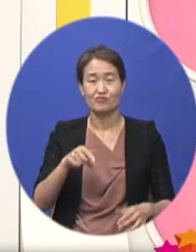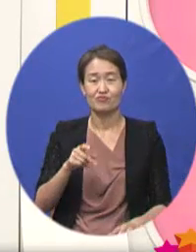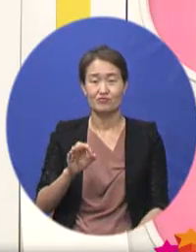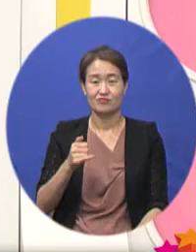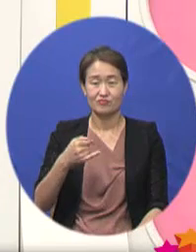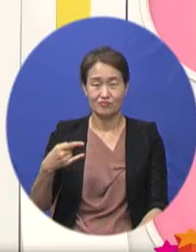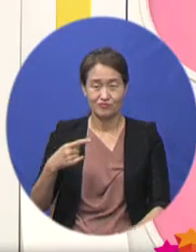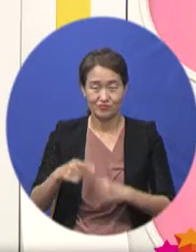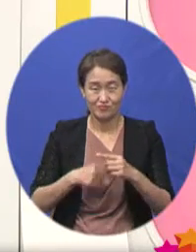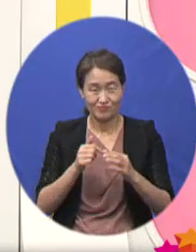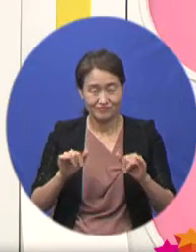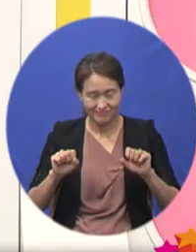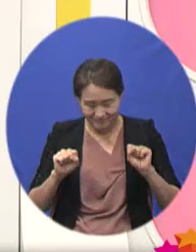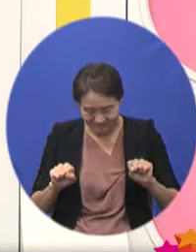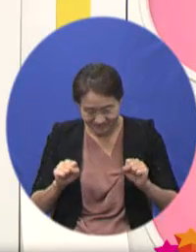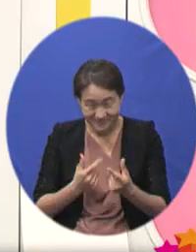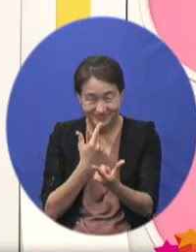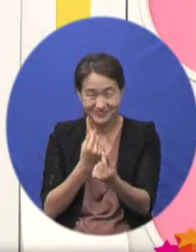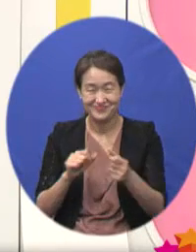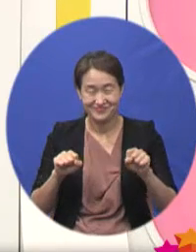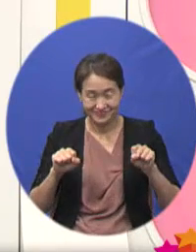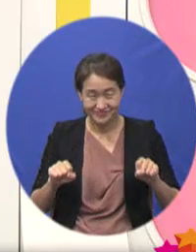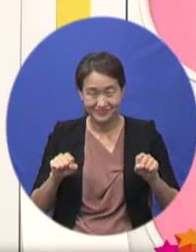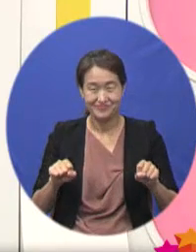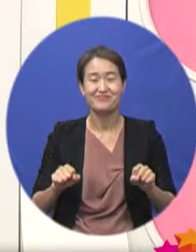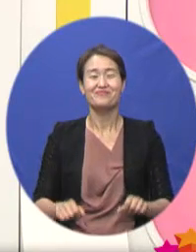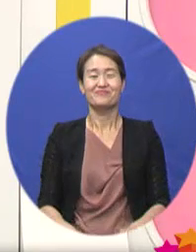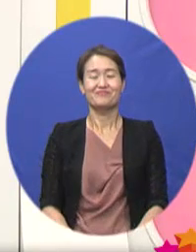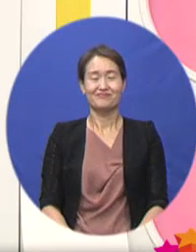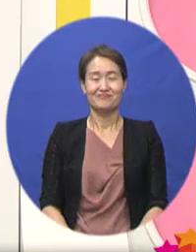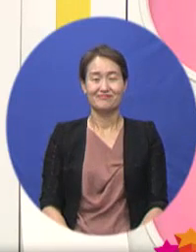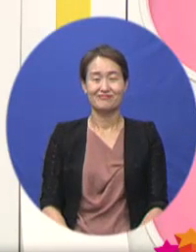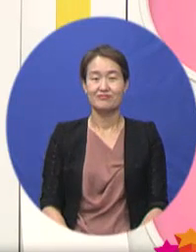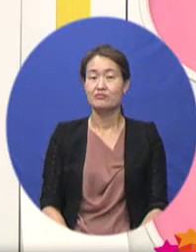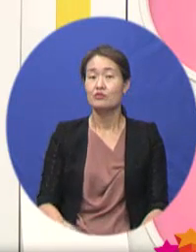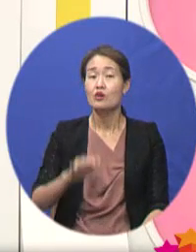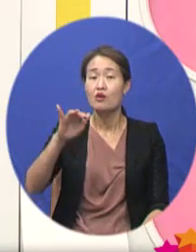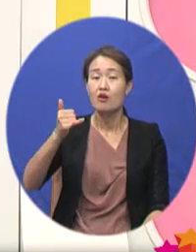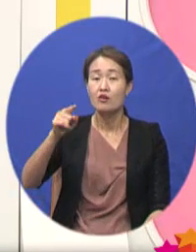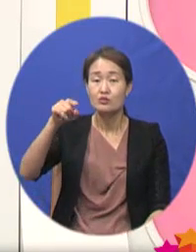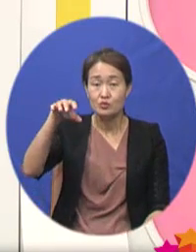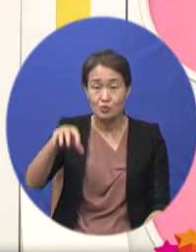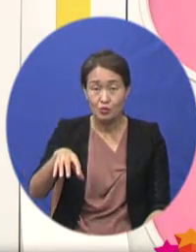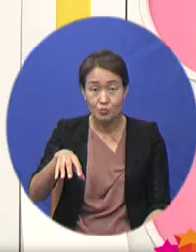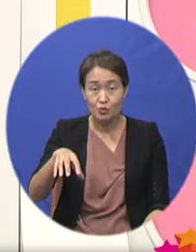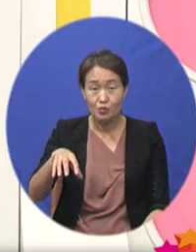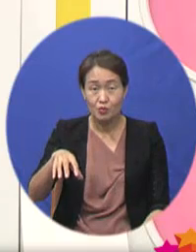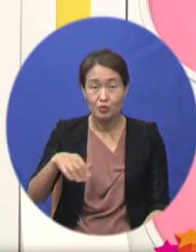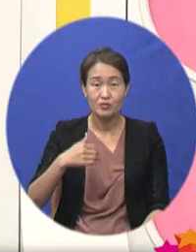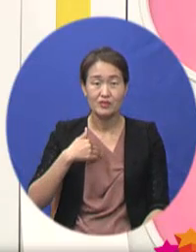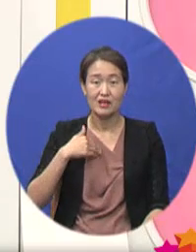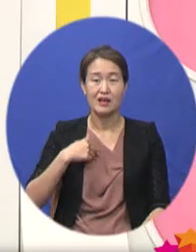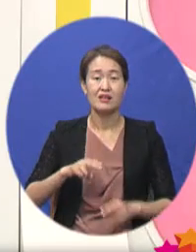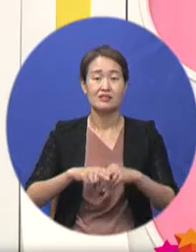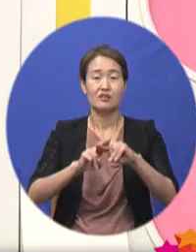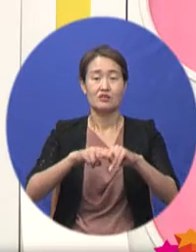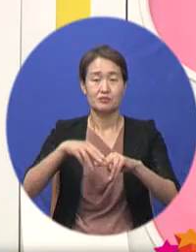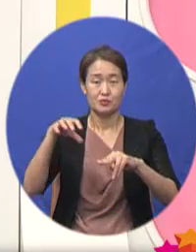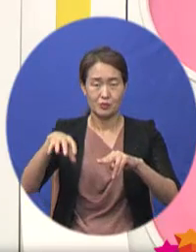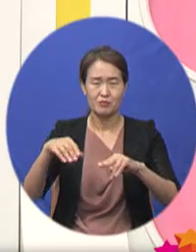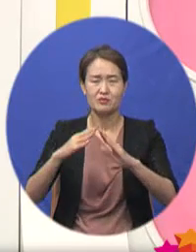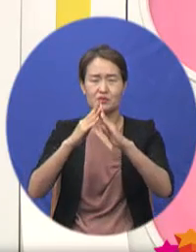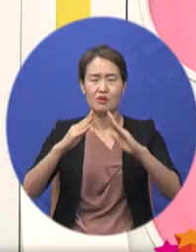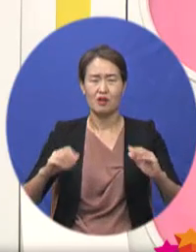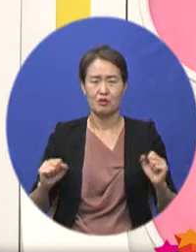우리 수아 선생님도 안녕하세요. 예. 네. 네. 어디에서 전화 주셨고? 아, 정읍입니다.